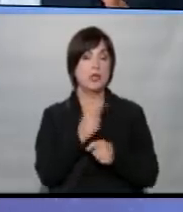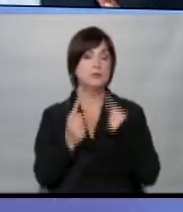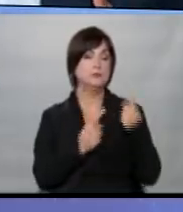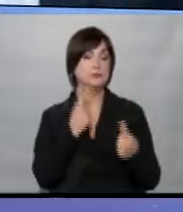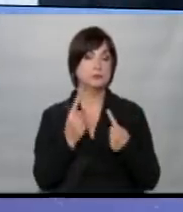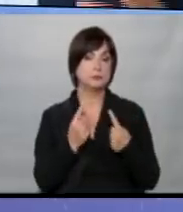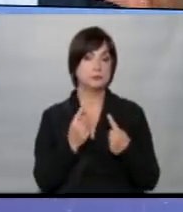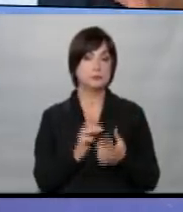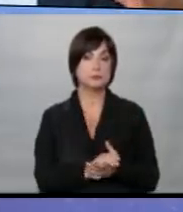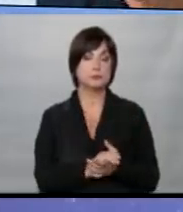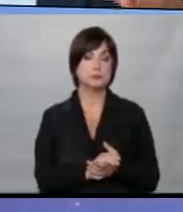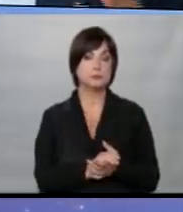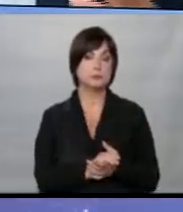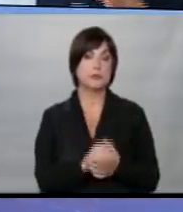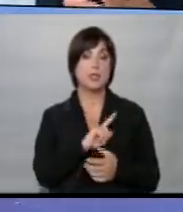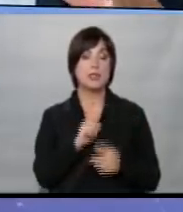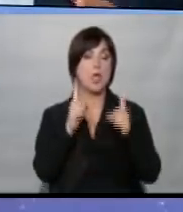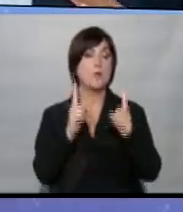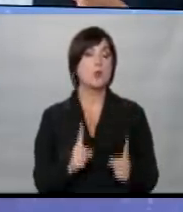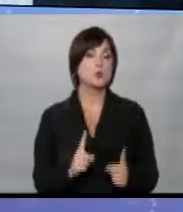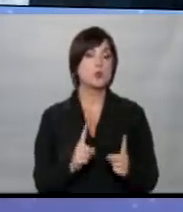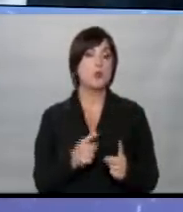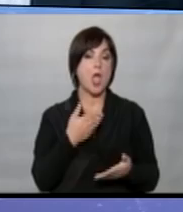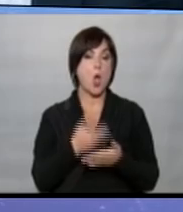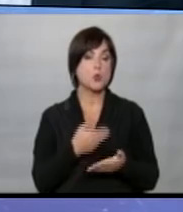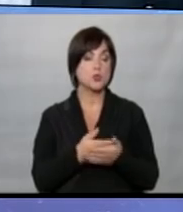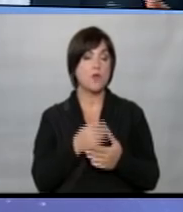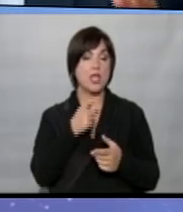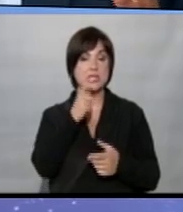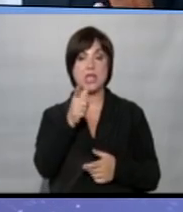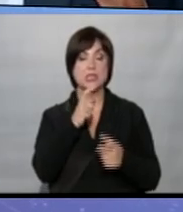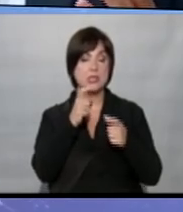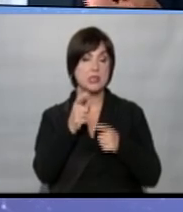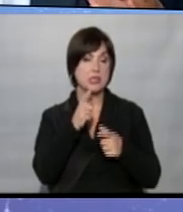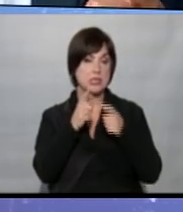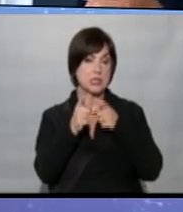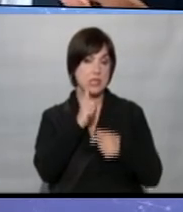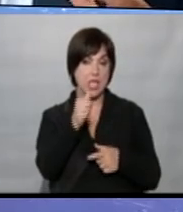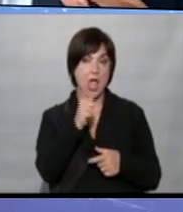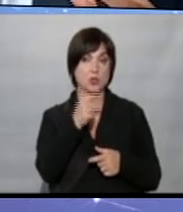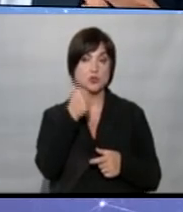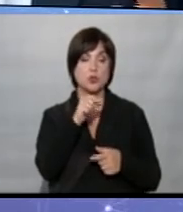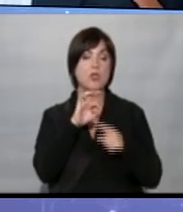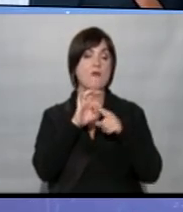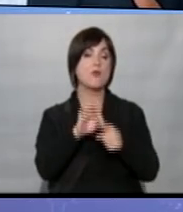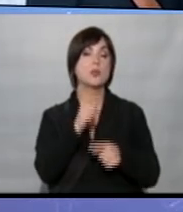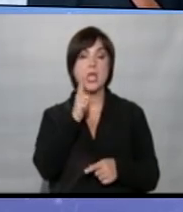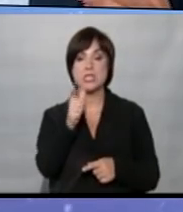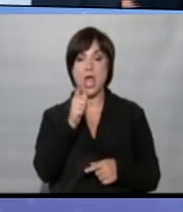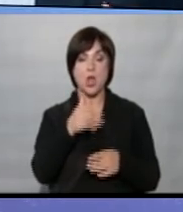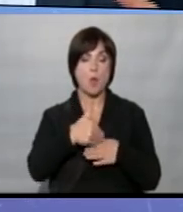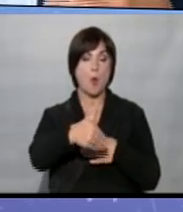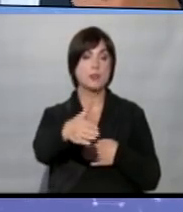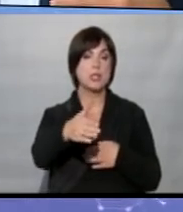атмосфера на непостоење никаква основа за диалог. Сега, прашањето за што ќе водиме диалог понатаму.